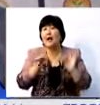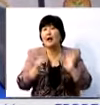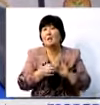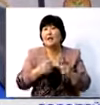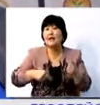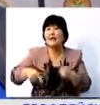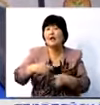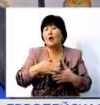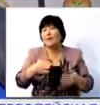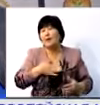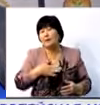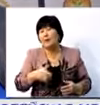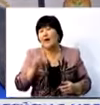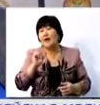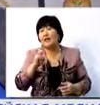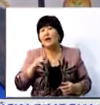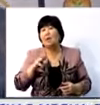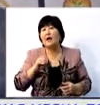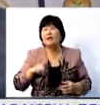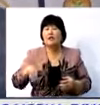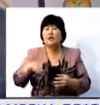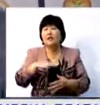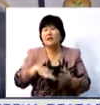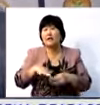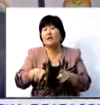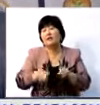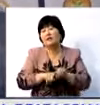большая благодарность акимату района за организацию турнира на высоком уровне